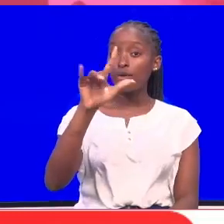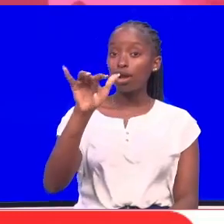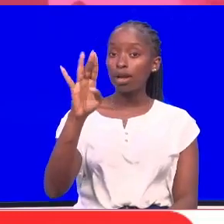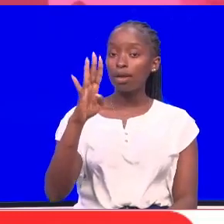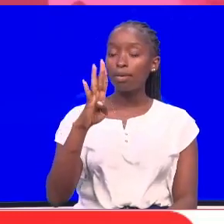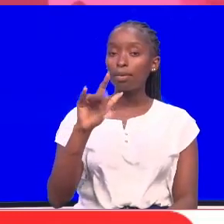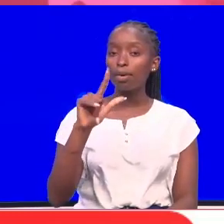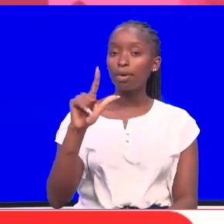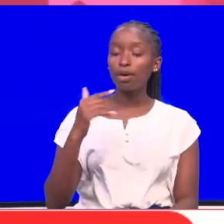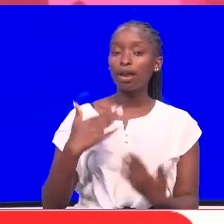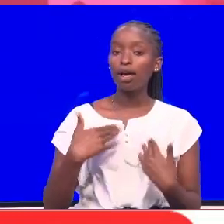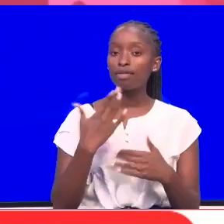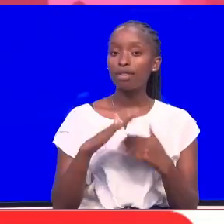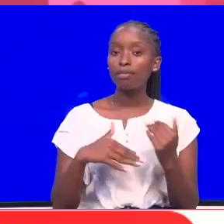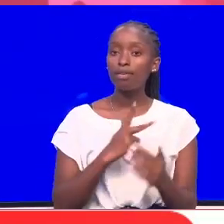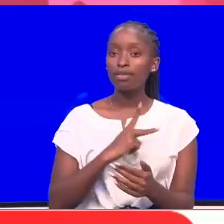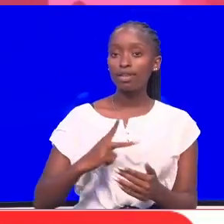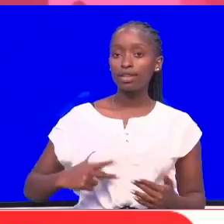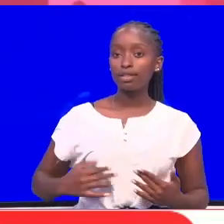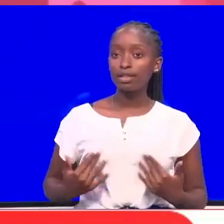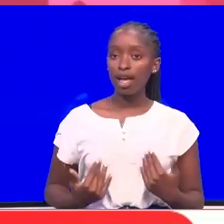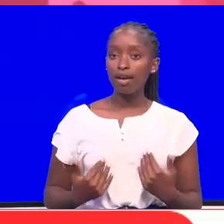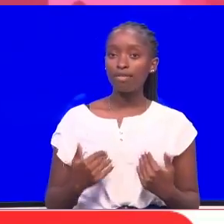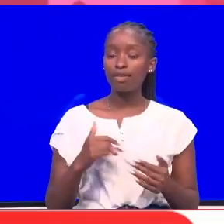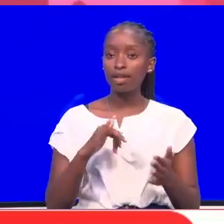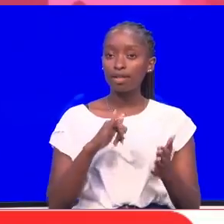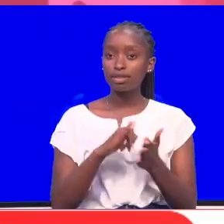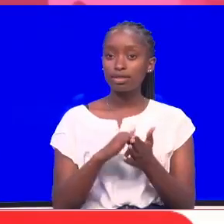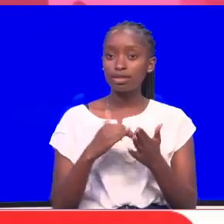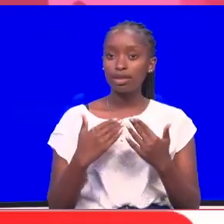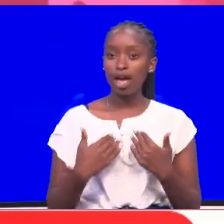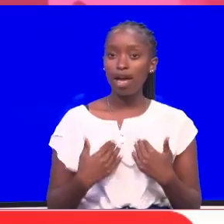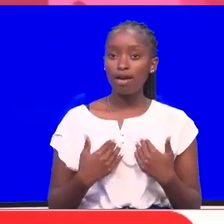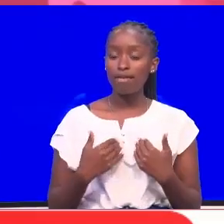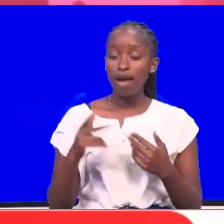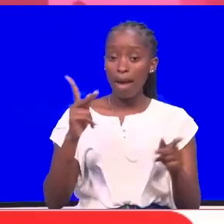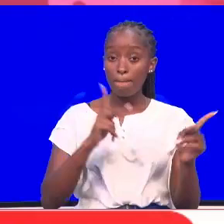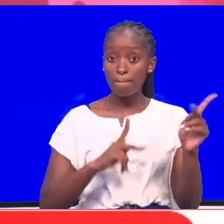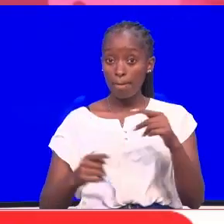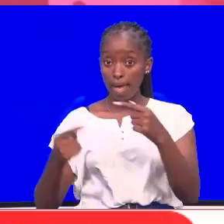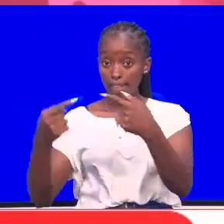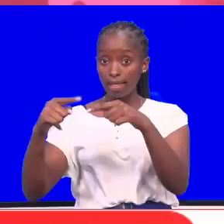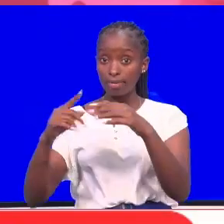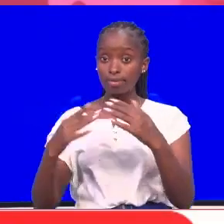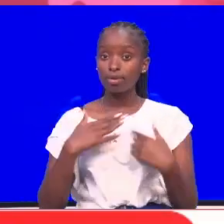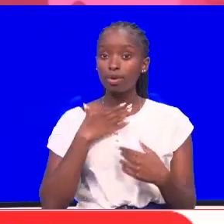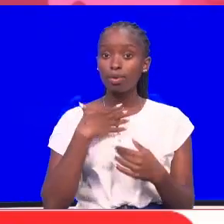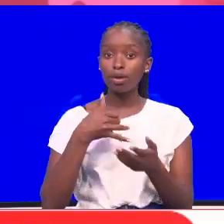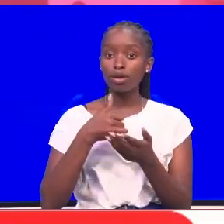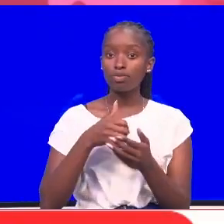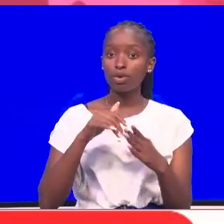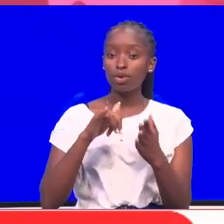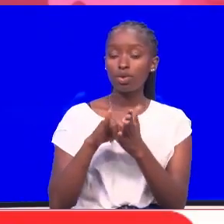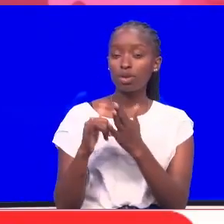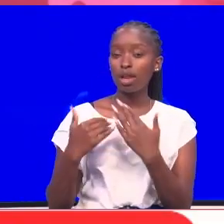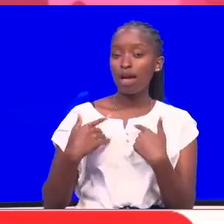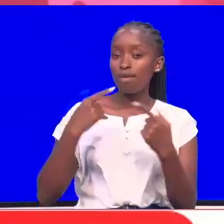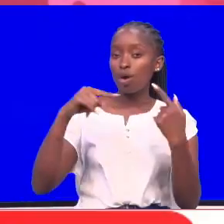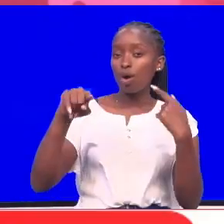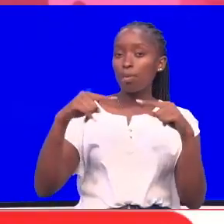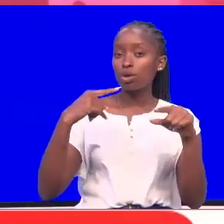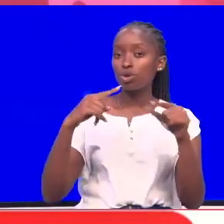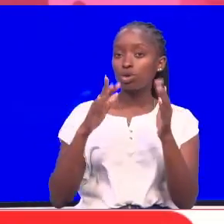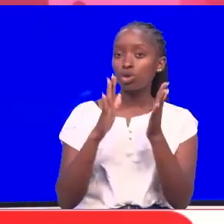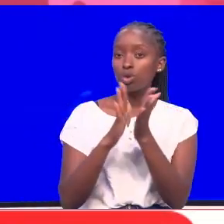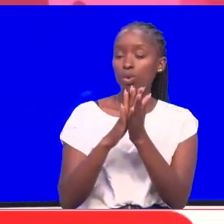Wafalme na Malkia wapo ukambini ugani Nyayo wakijiandaa kushiriki katika mashindano ya voliboli barani Afrika ya zoni